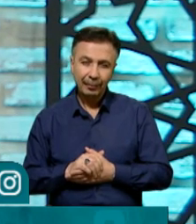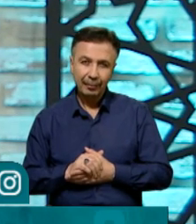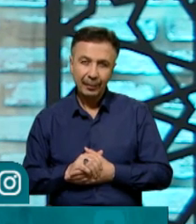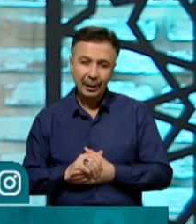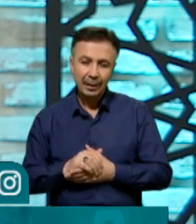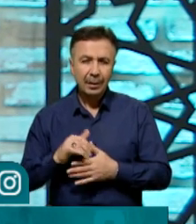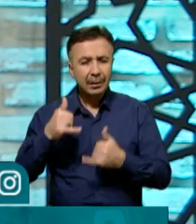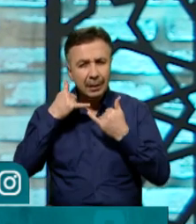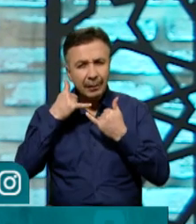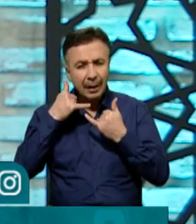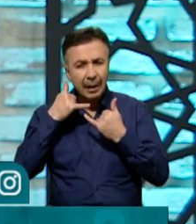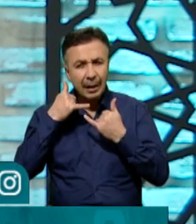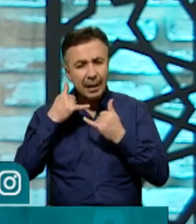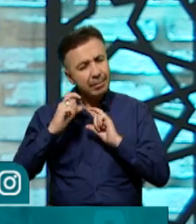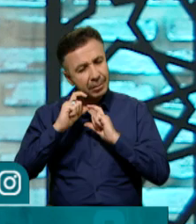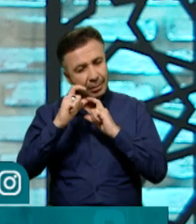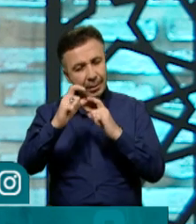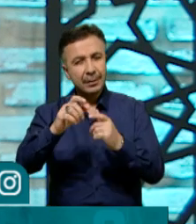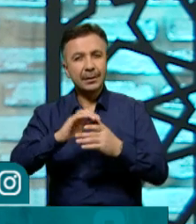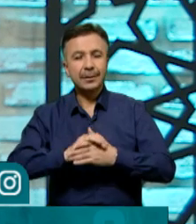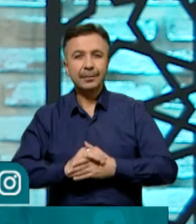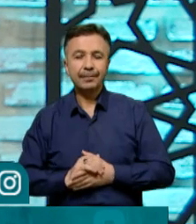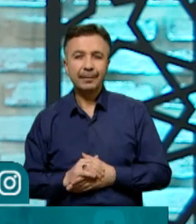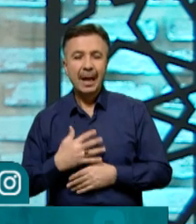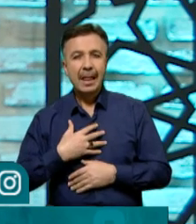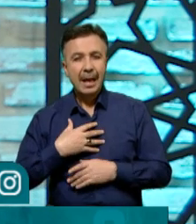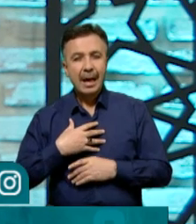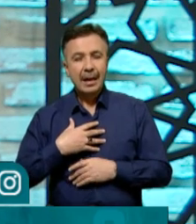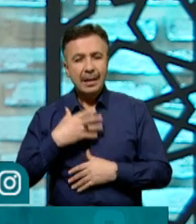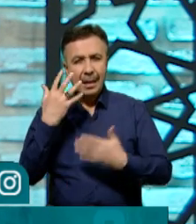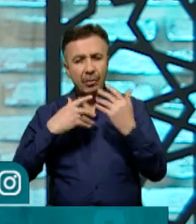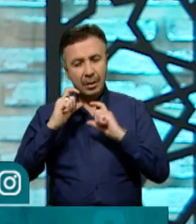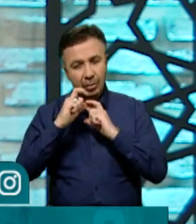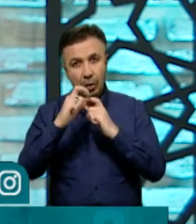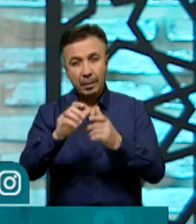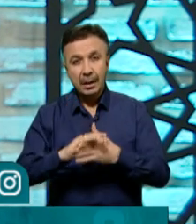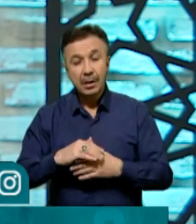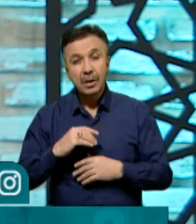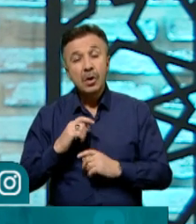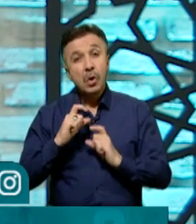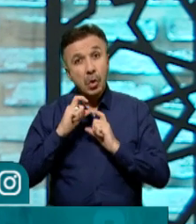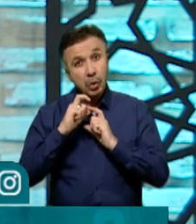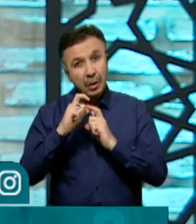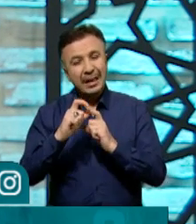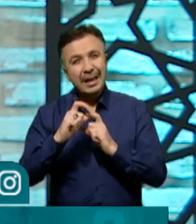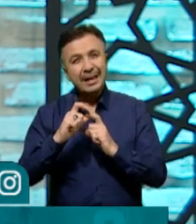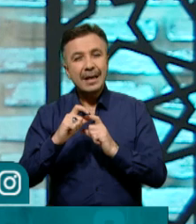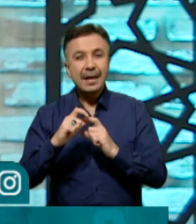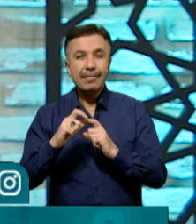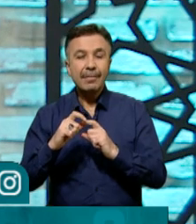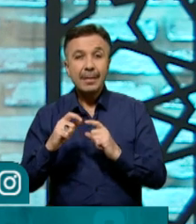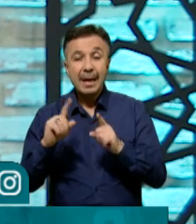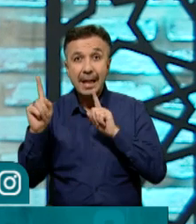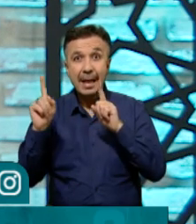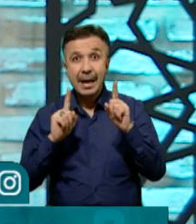294-4294 nolu telefon numarasını tuşlamak ve Diyanet Televizyonu'na ulaşmak. Sorularını mail üzerinden göndermek isteyen